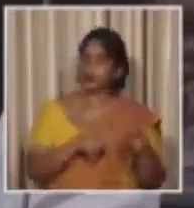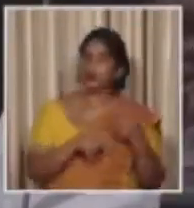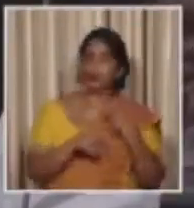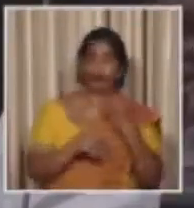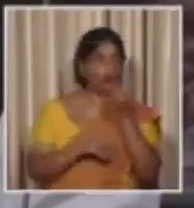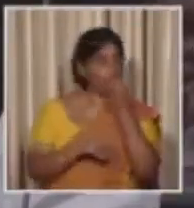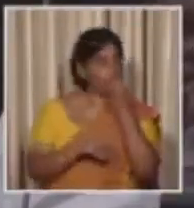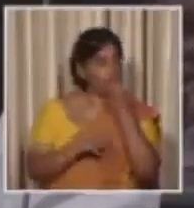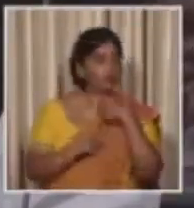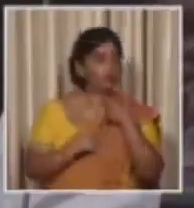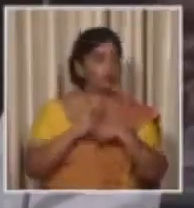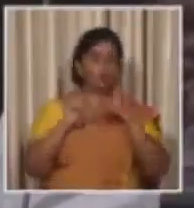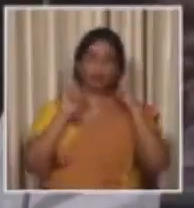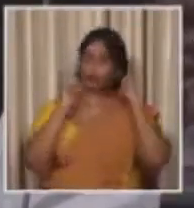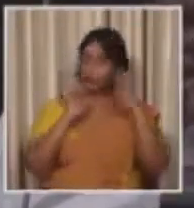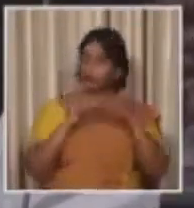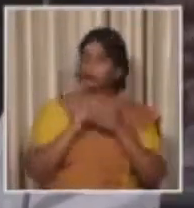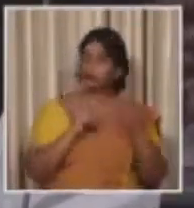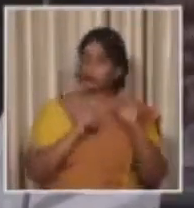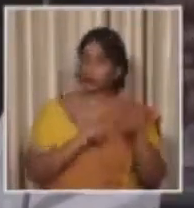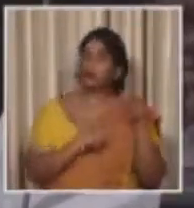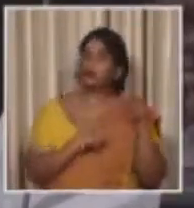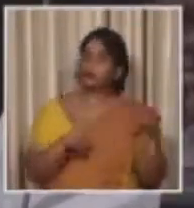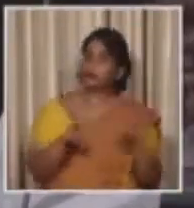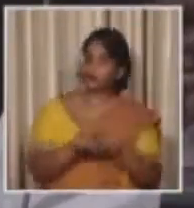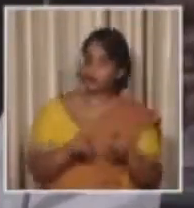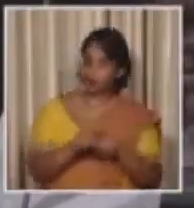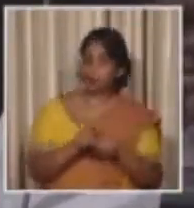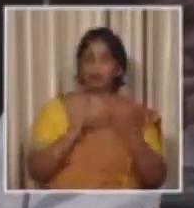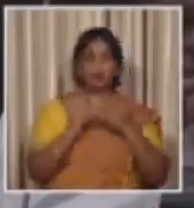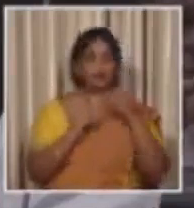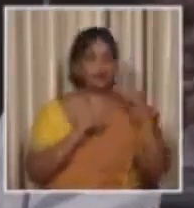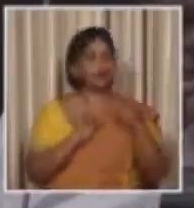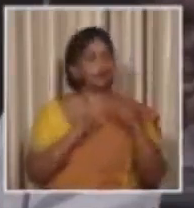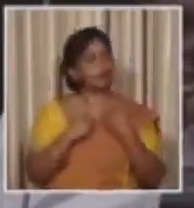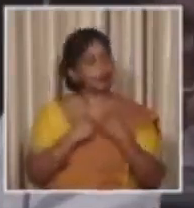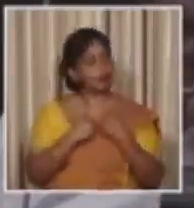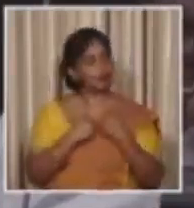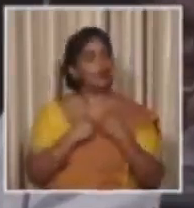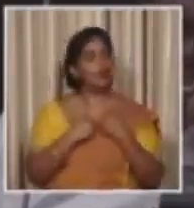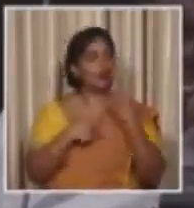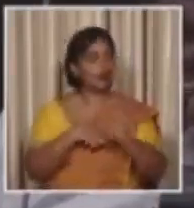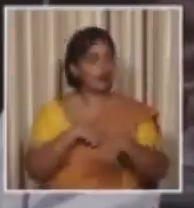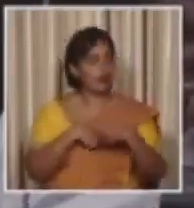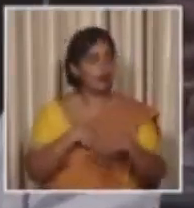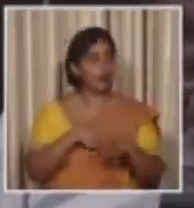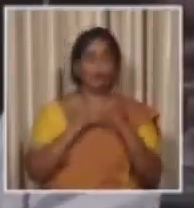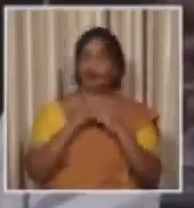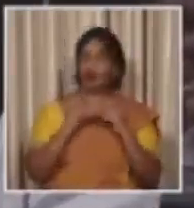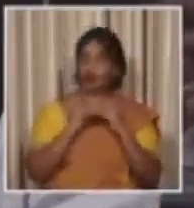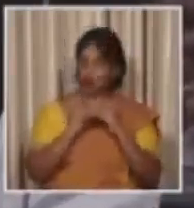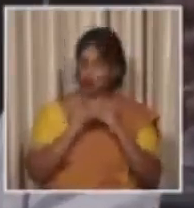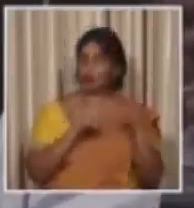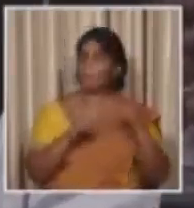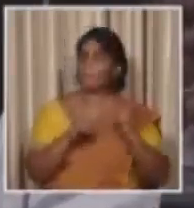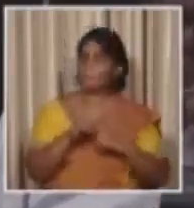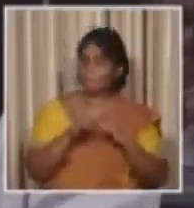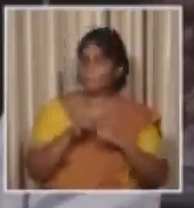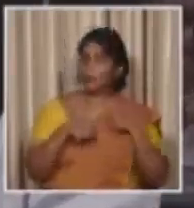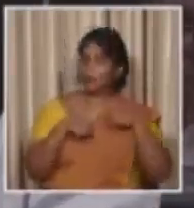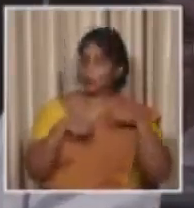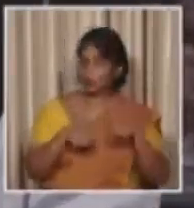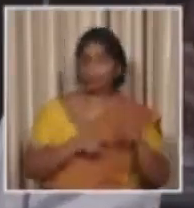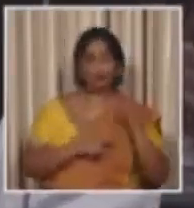සහලින් රට ස්වයං පෝෂිත වෙමින් තිබෙනවා. ඒ වගේම ඊළඟට අපිට මේ අර්ථාපල් සහ බීලුණු කියන ප්‍රශ්නෙටත් අපි